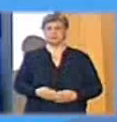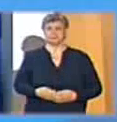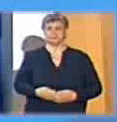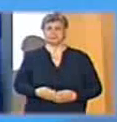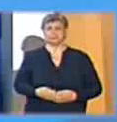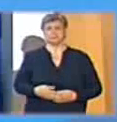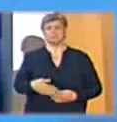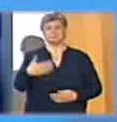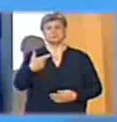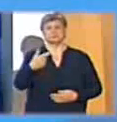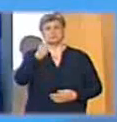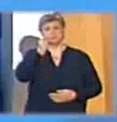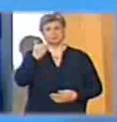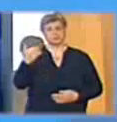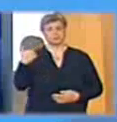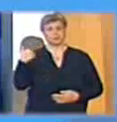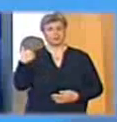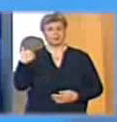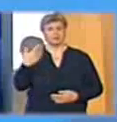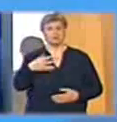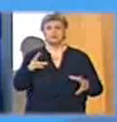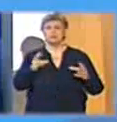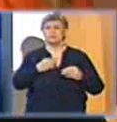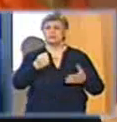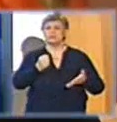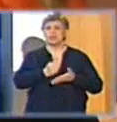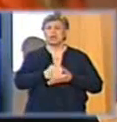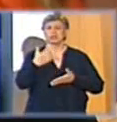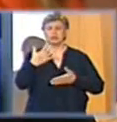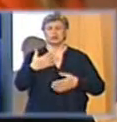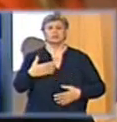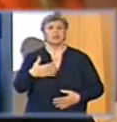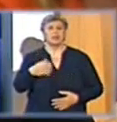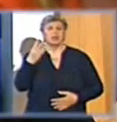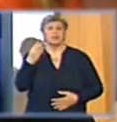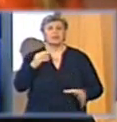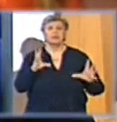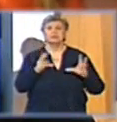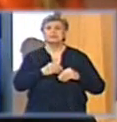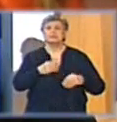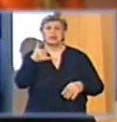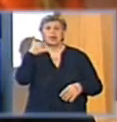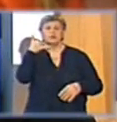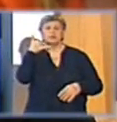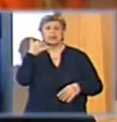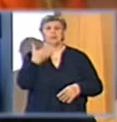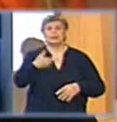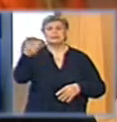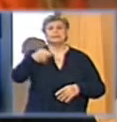Επειδή αναφερόμαστε στο κλείσιμο της αξιολόγησης, το θέμα με το 5% των μετοχών του ΟΤΕ είναι στο κλείσιμο της αξιολόγησης, η